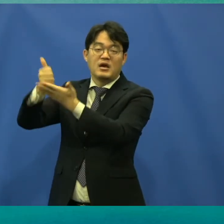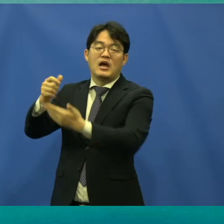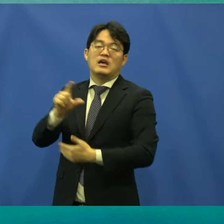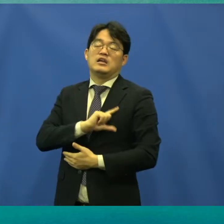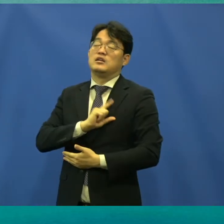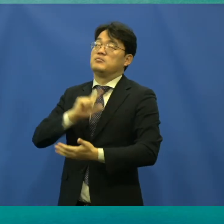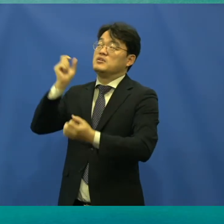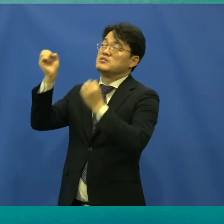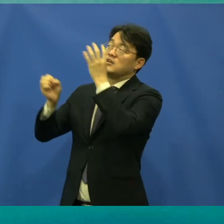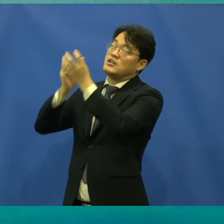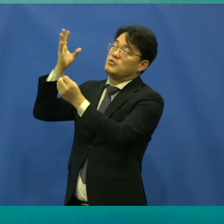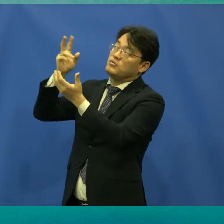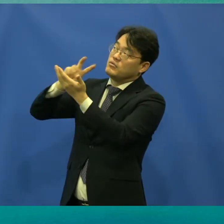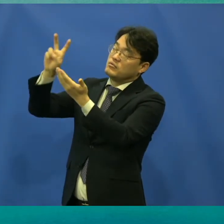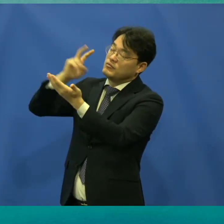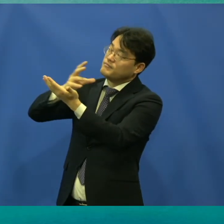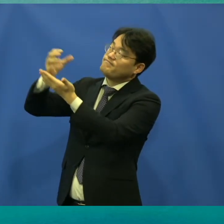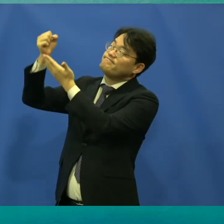받으시오.